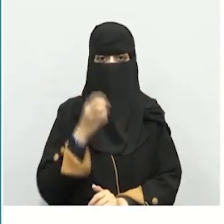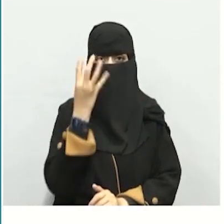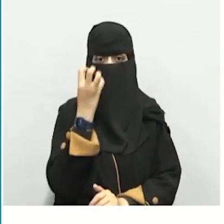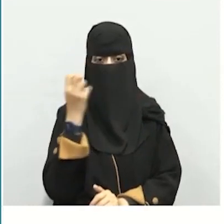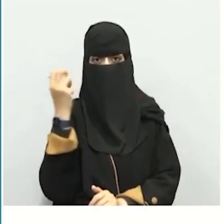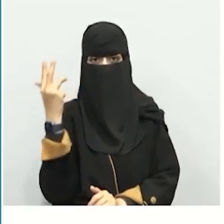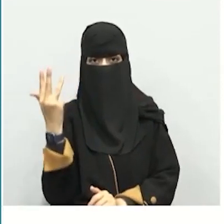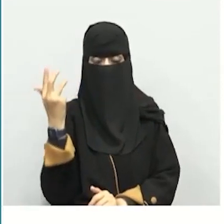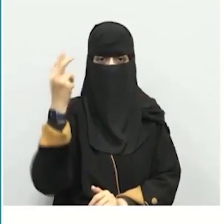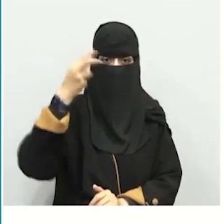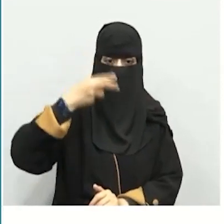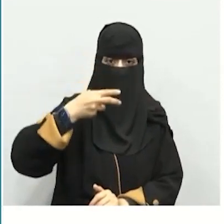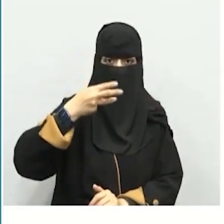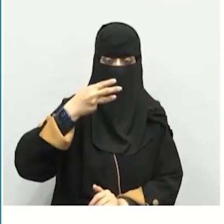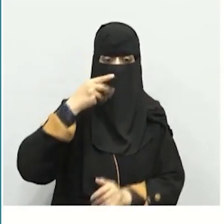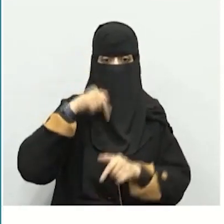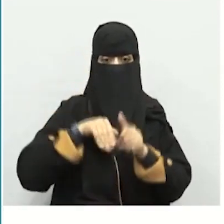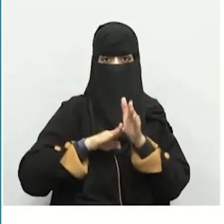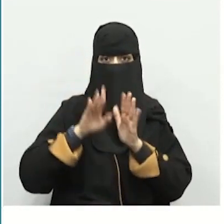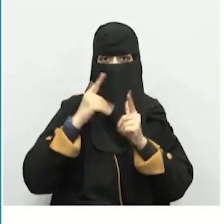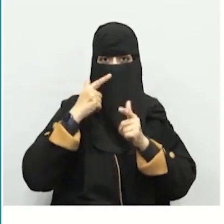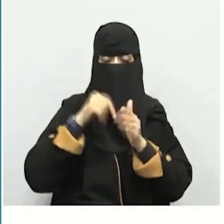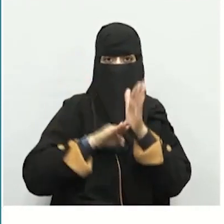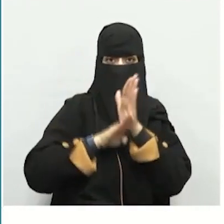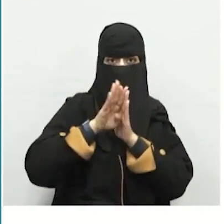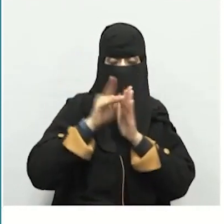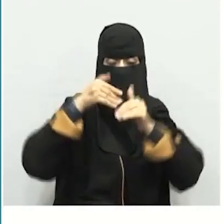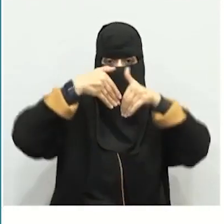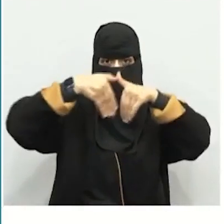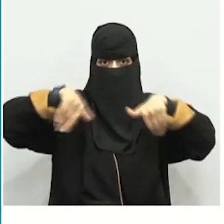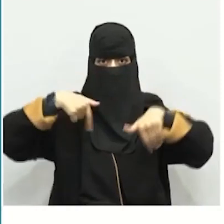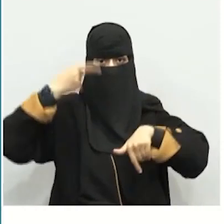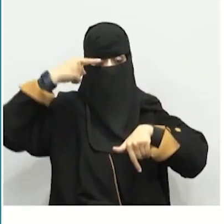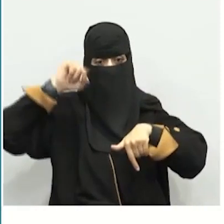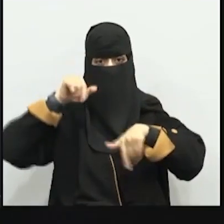1438 إنشاء هيئة تطوير بوابة الدرعية والهيئة الملكية لمحافظة العلا.